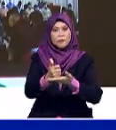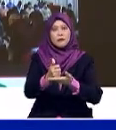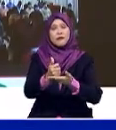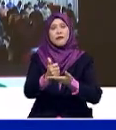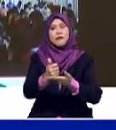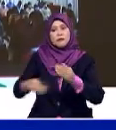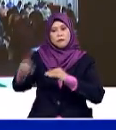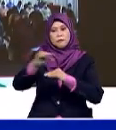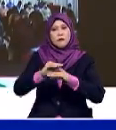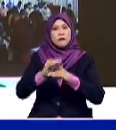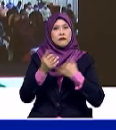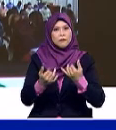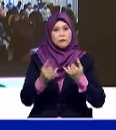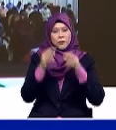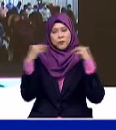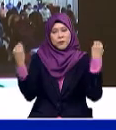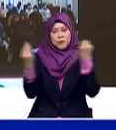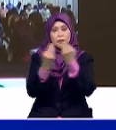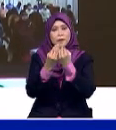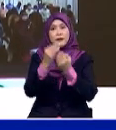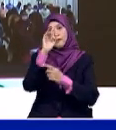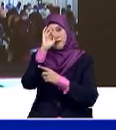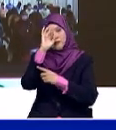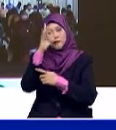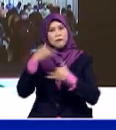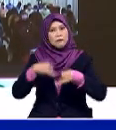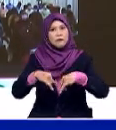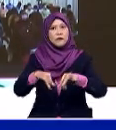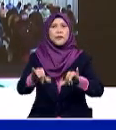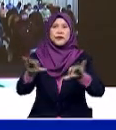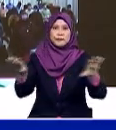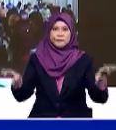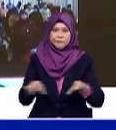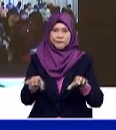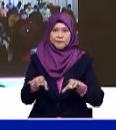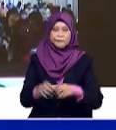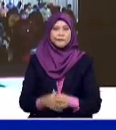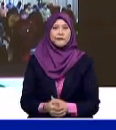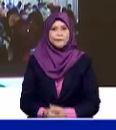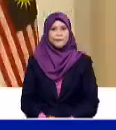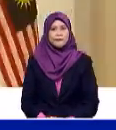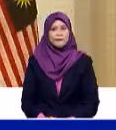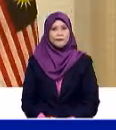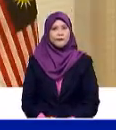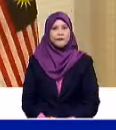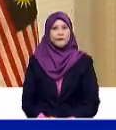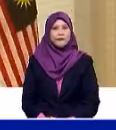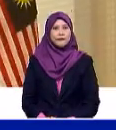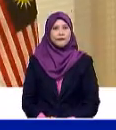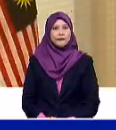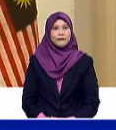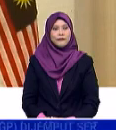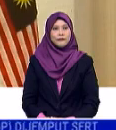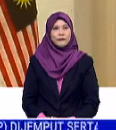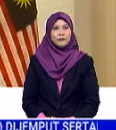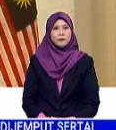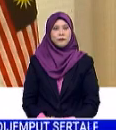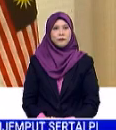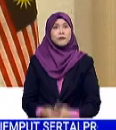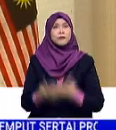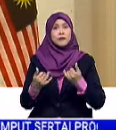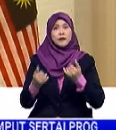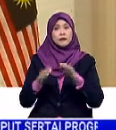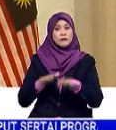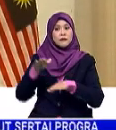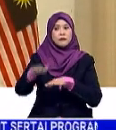inisiatif secara khusus untuk masyarakat itu turut dilaksana. Kebolehupayaan MIZ. Langkah kita ke hadapan